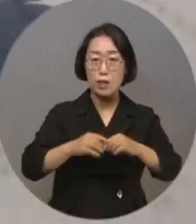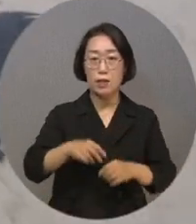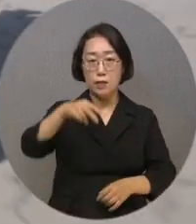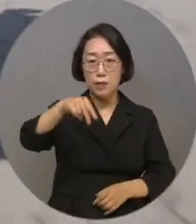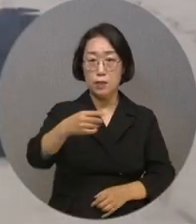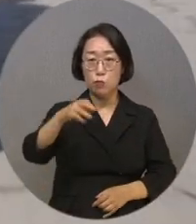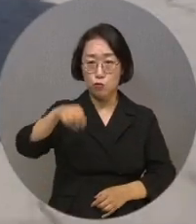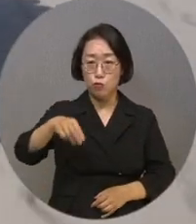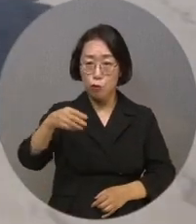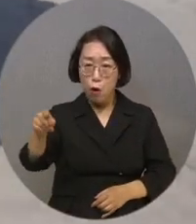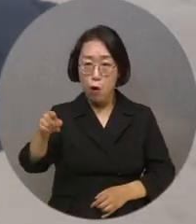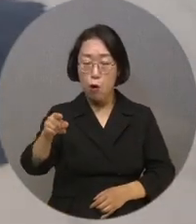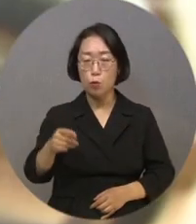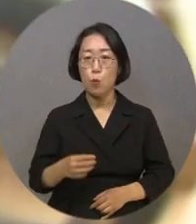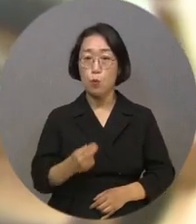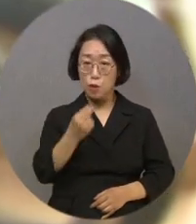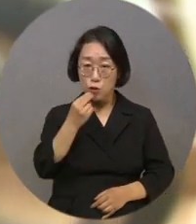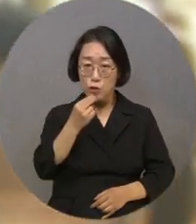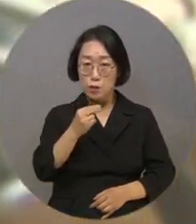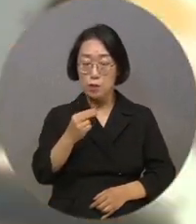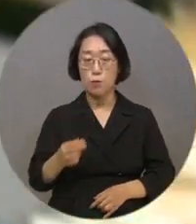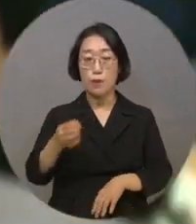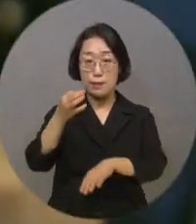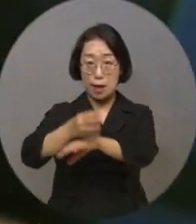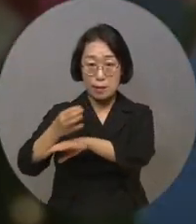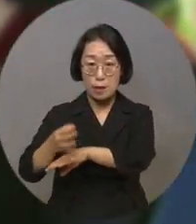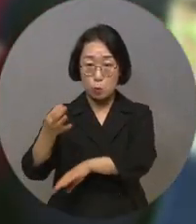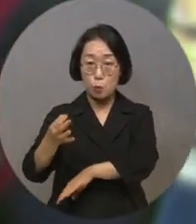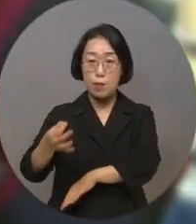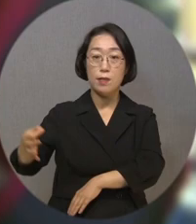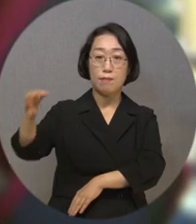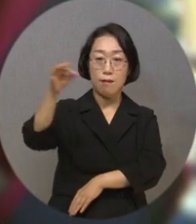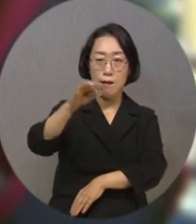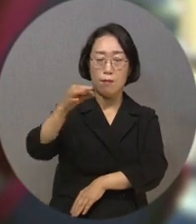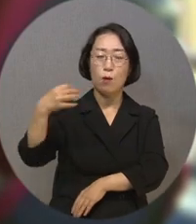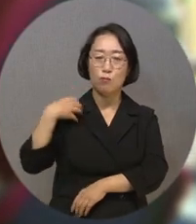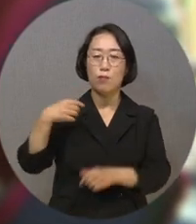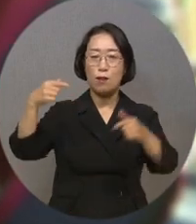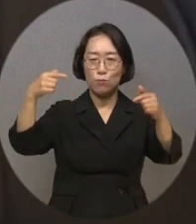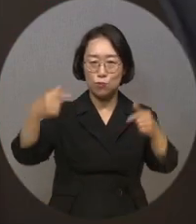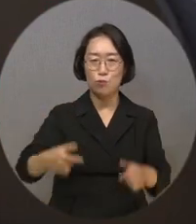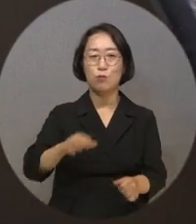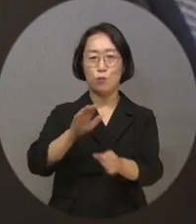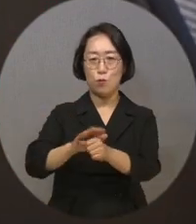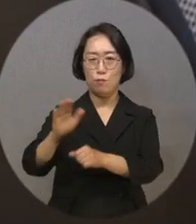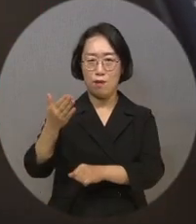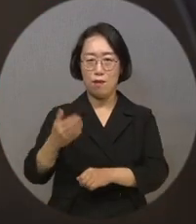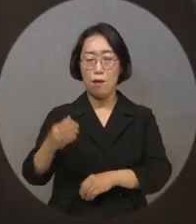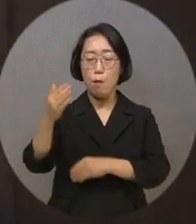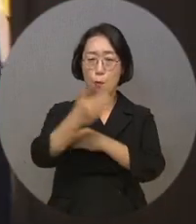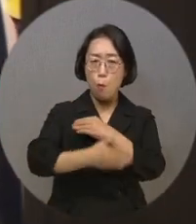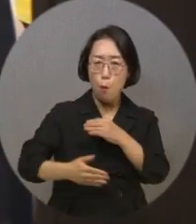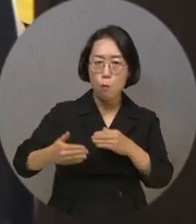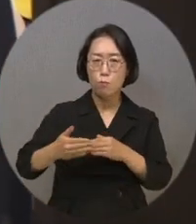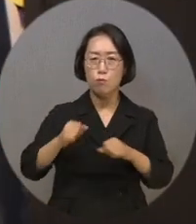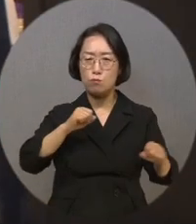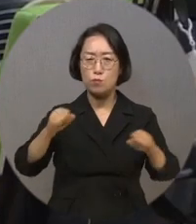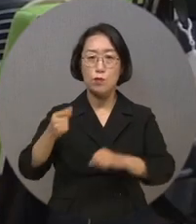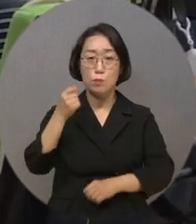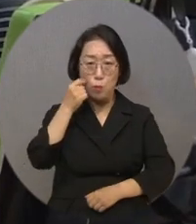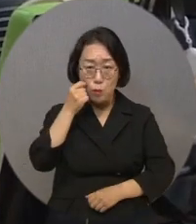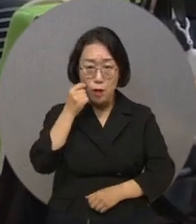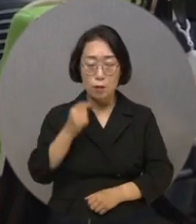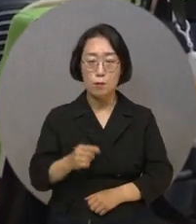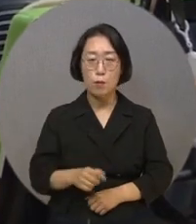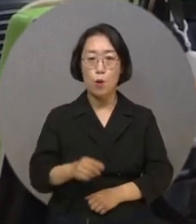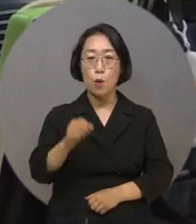전지의 기준액을 인상해 장애인의 경제적 부담을 크게 낮췄습니다. 스스로 자세를 바꾸기 어려운 중증 장애인의 욕창